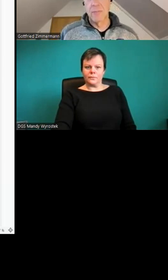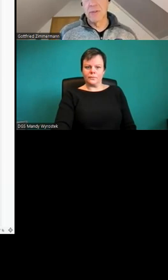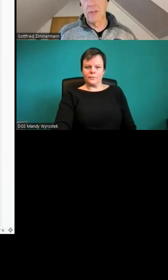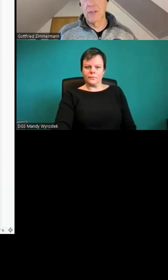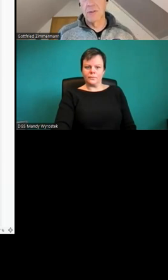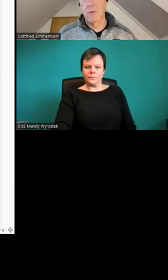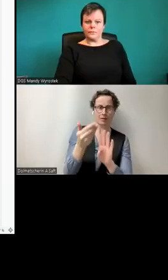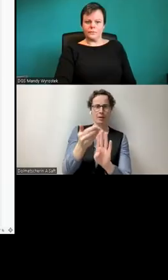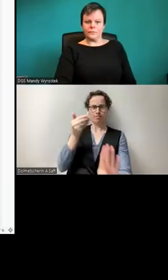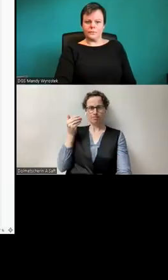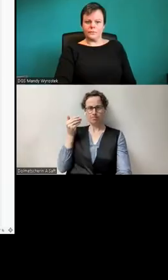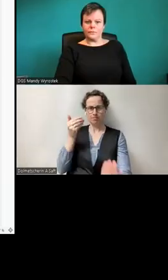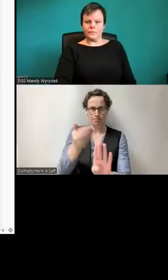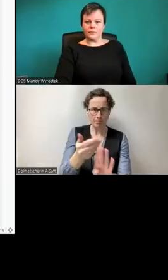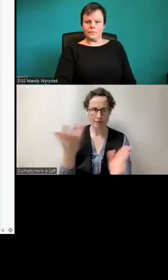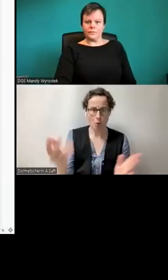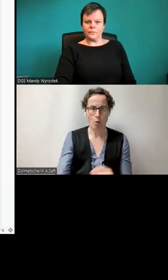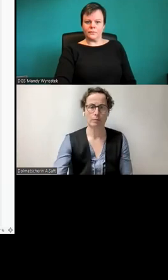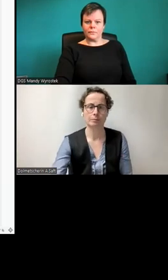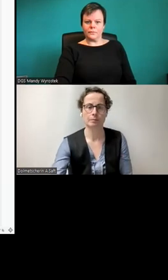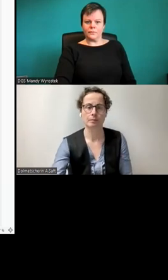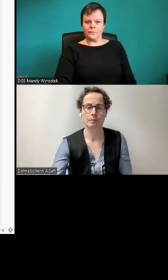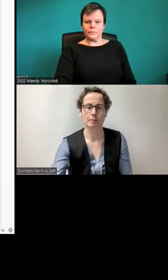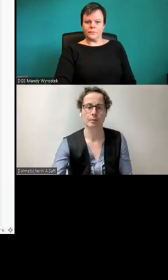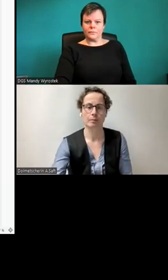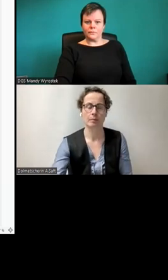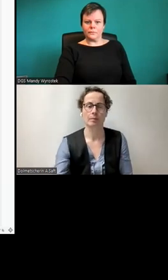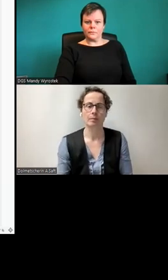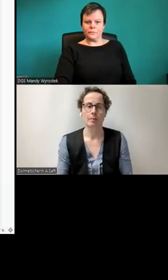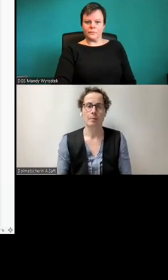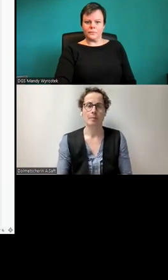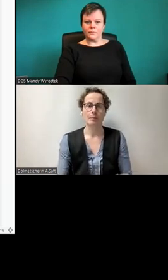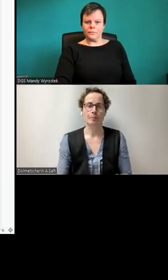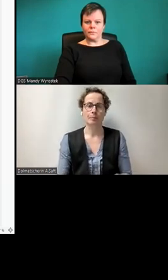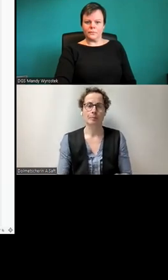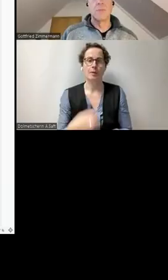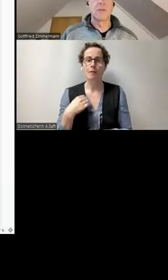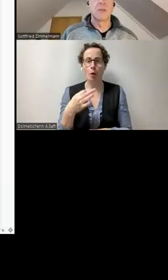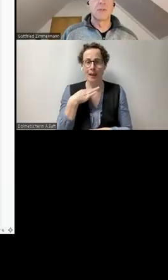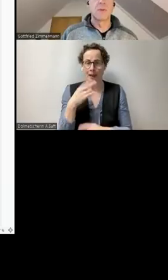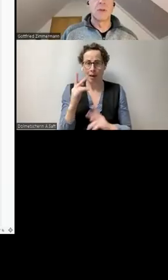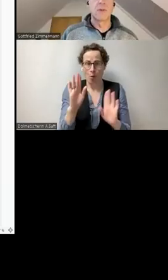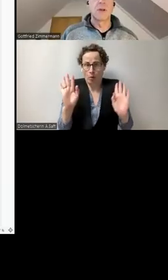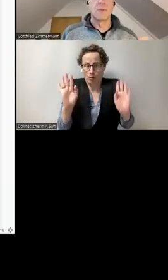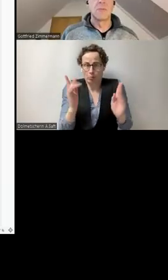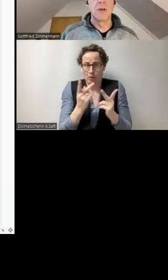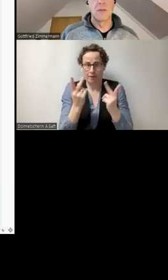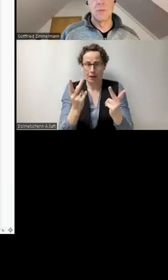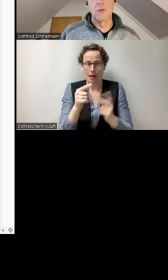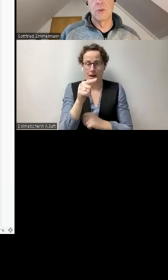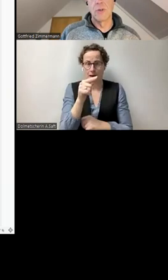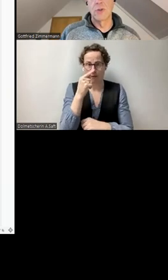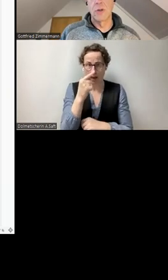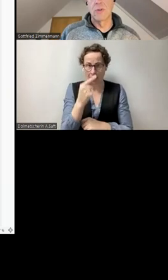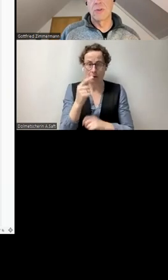bei der Präsentation. Und spielt zum Beispiel auch keine große Rolle, wenn man die Präsentation einfach auf dem